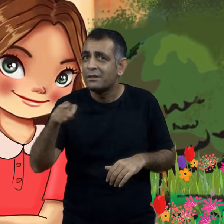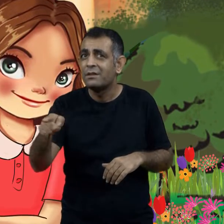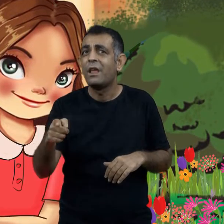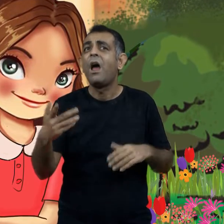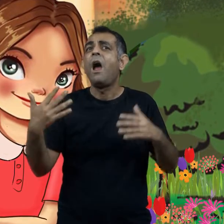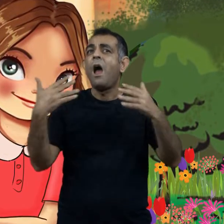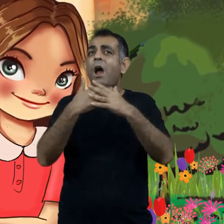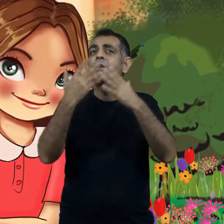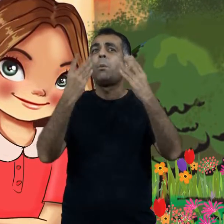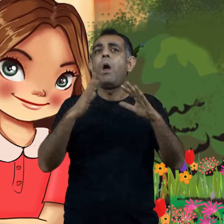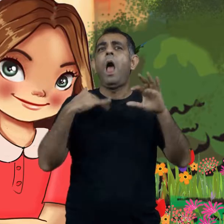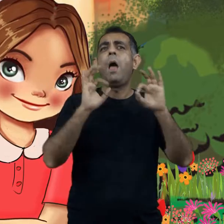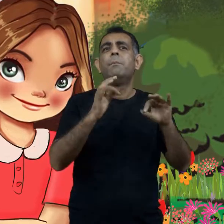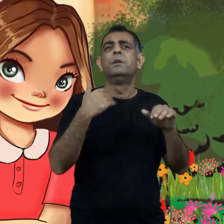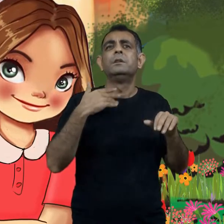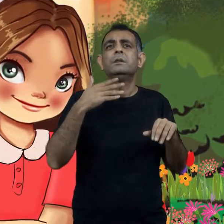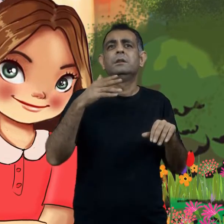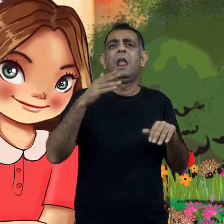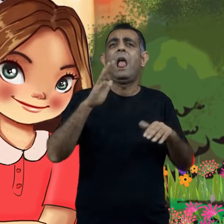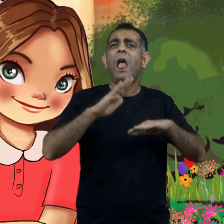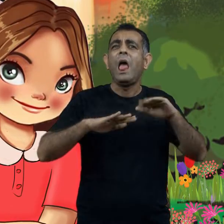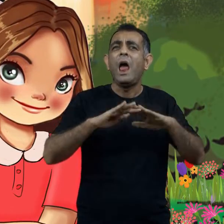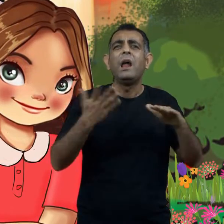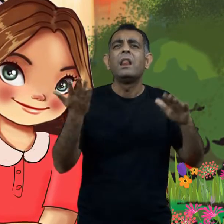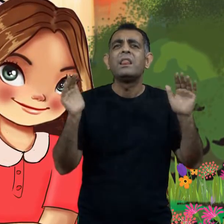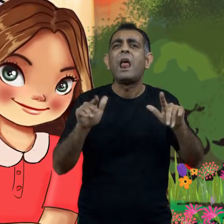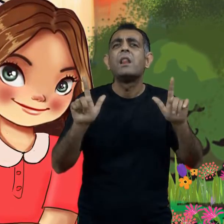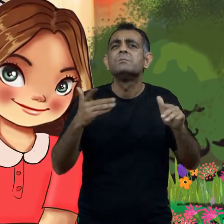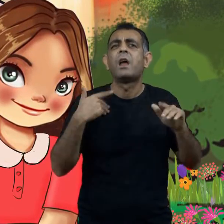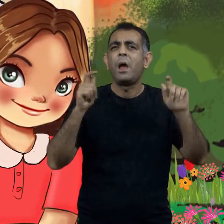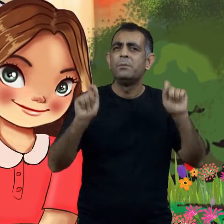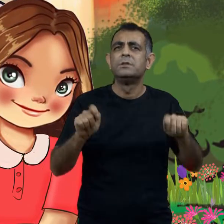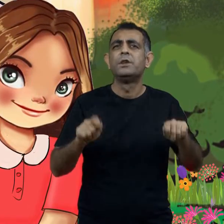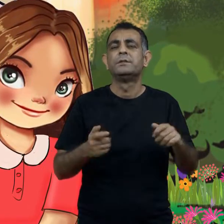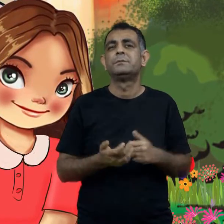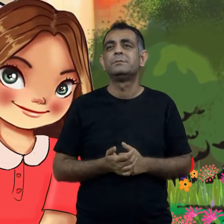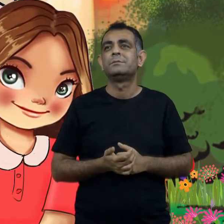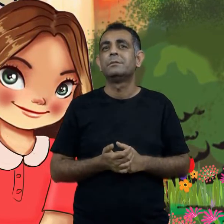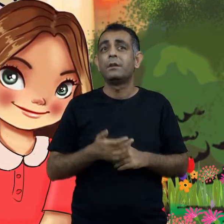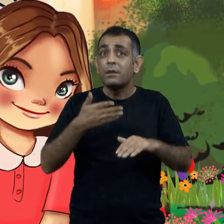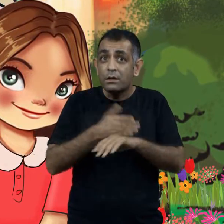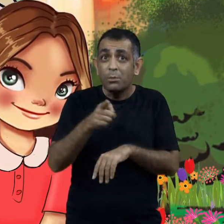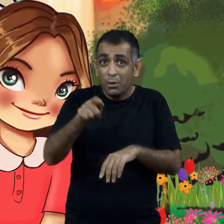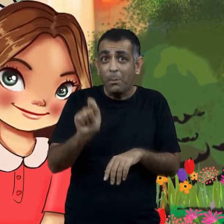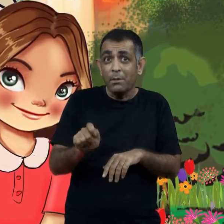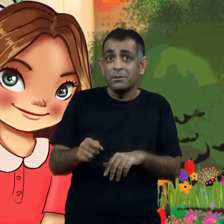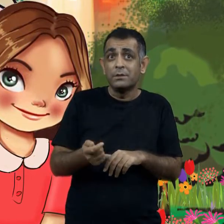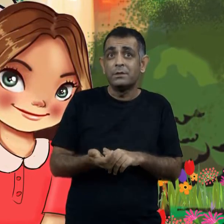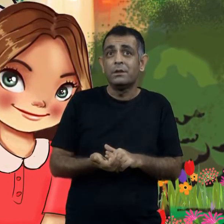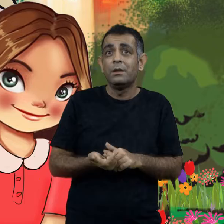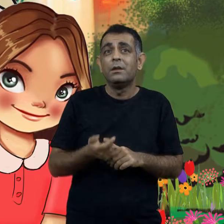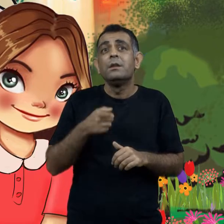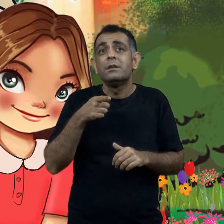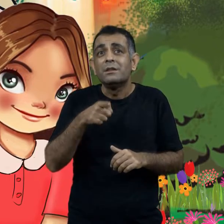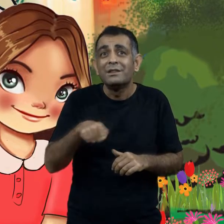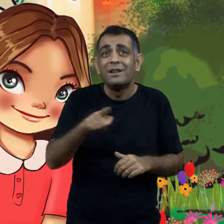kraliçem. Biz size akşam olmadan onu getirmek için elimizden geleni yapacağız. Gerçekten bunu